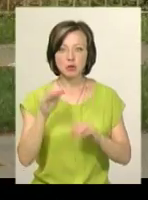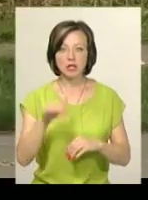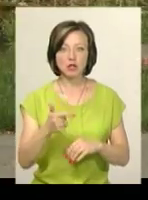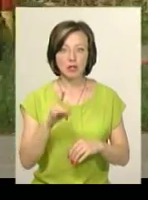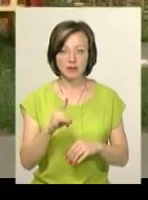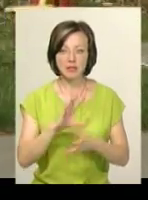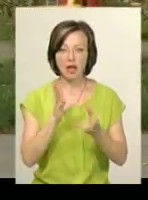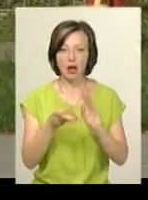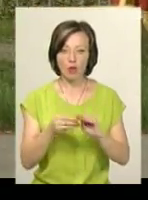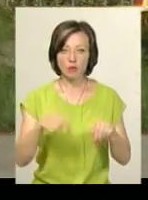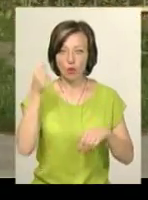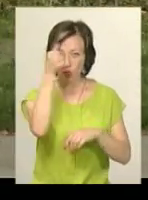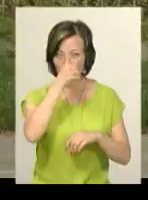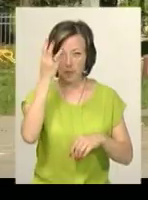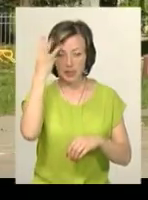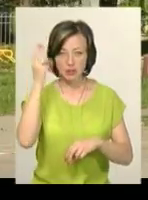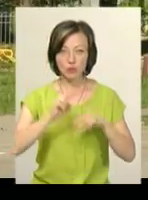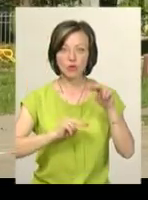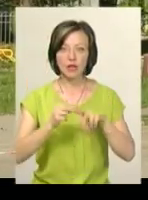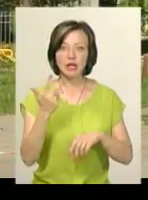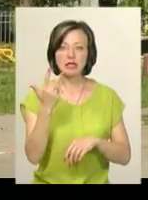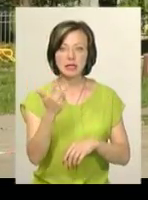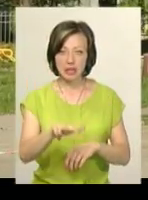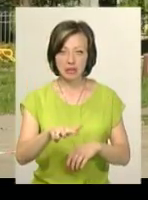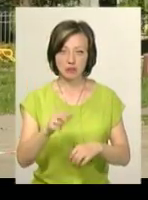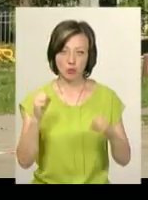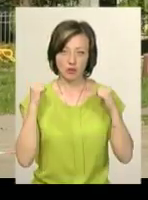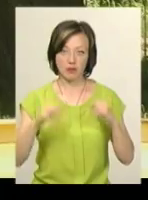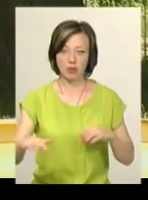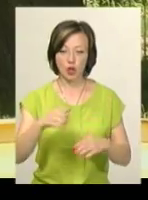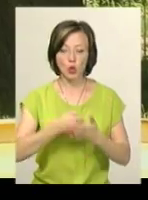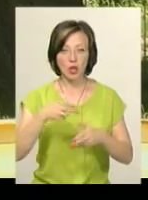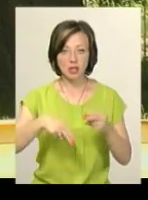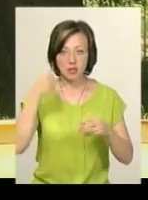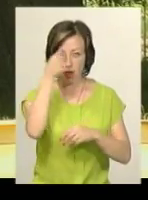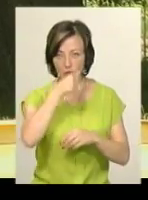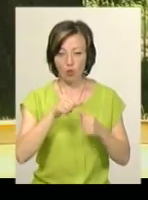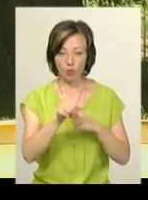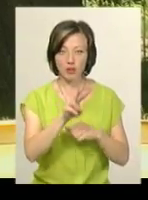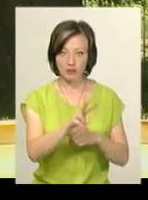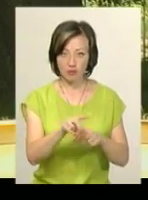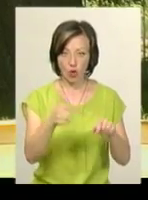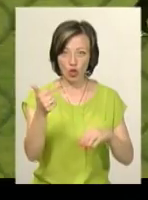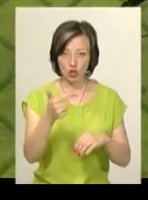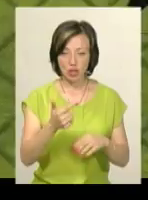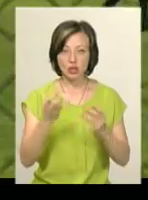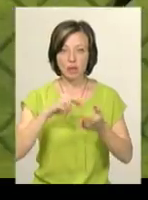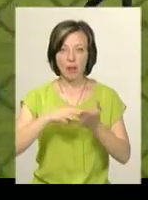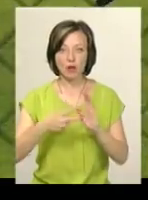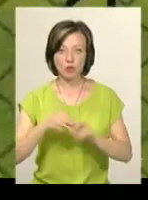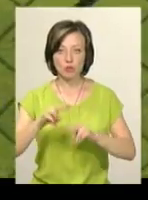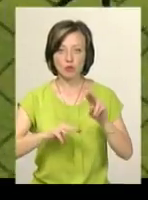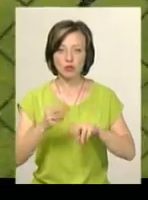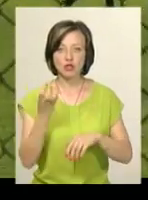гривень. Загалом цього року у Хмельницькому збудували 3 спортивних майданчики. До кінця року, окрім двох майданчиків у Гречанах, планують